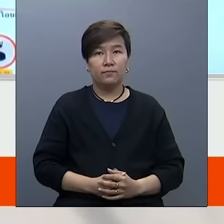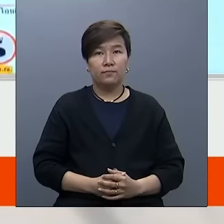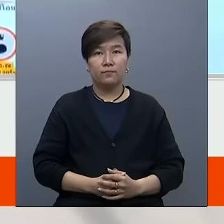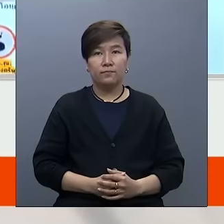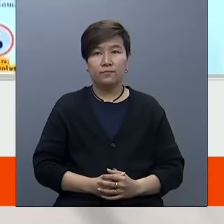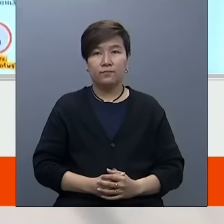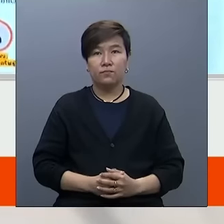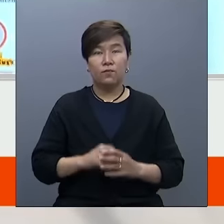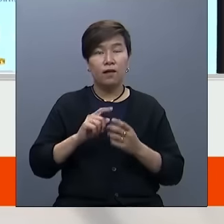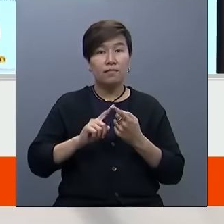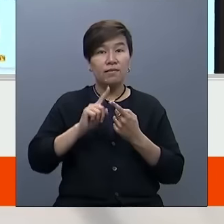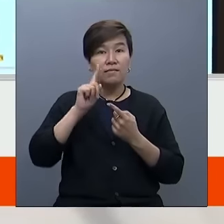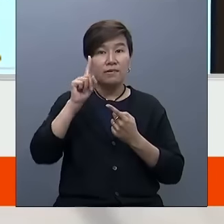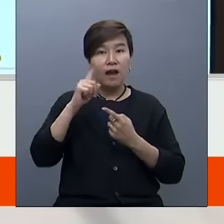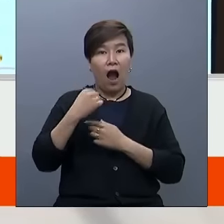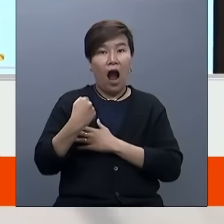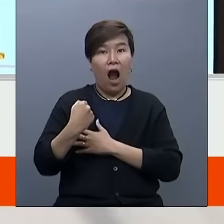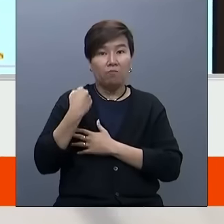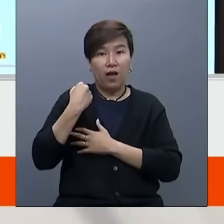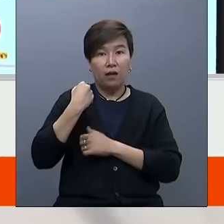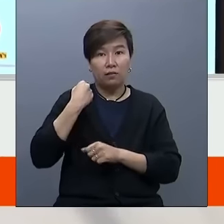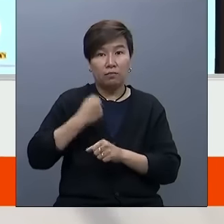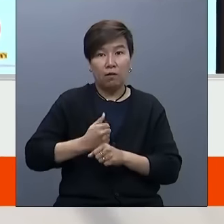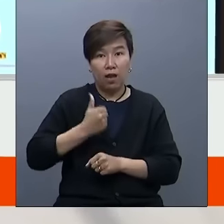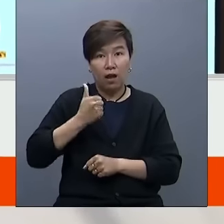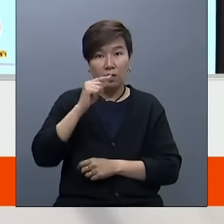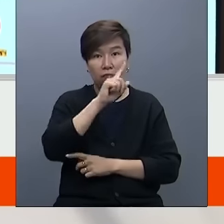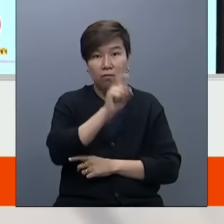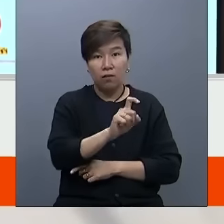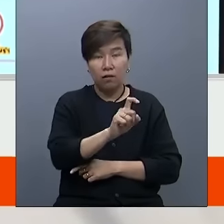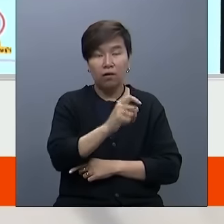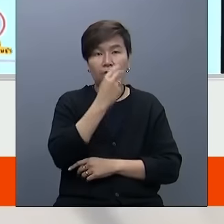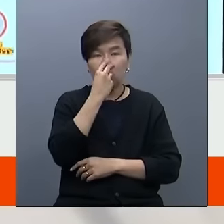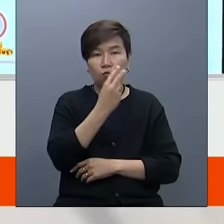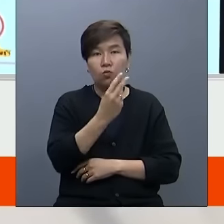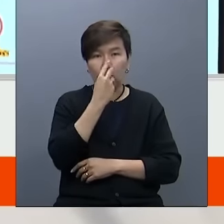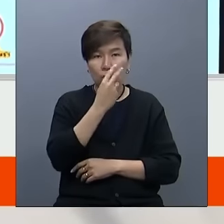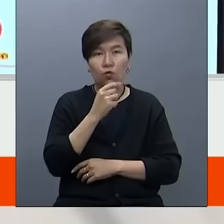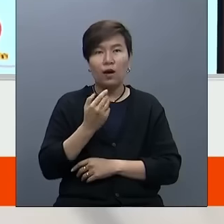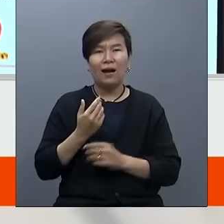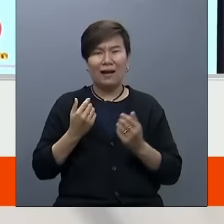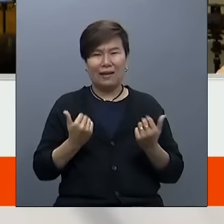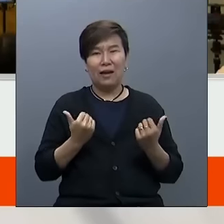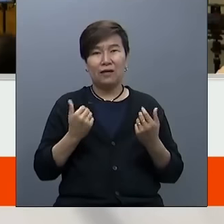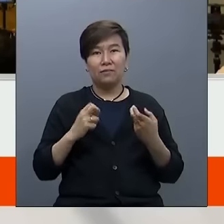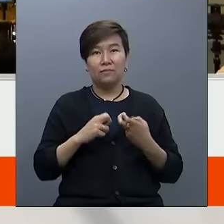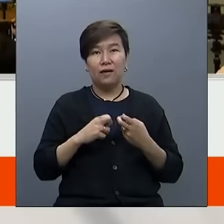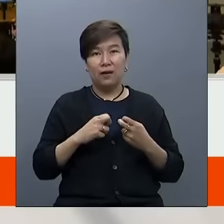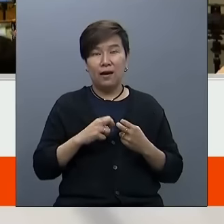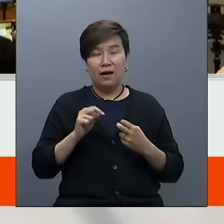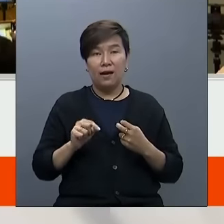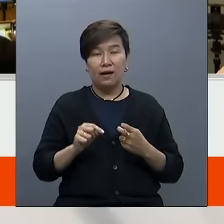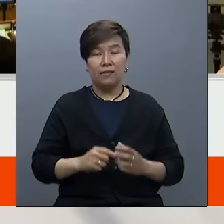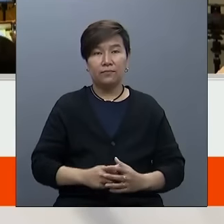นาจสอบสวนหรือไม่เนี่ยก็ต้องดูว่าคดีเนี้ยคดีปัจจุบันคดีเนี้ยนะฮะที่กำลังเกิดปัญหาอยู่เนี่ยเป็นคดี